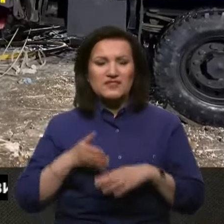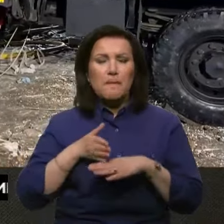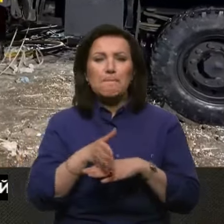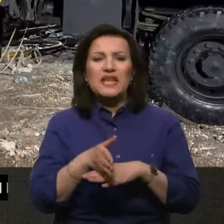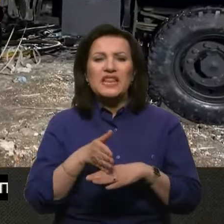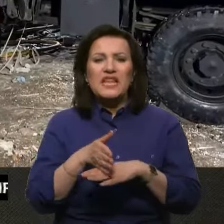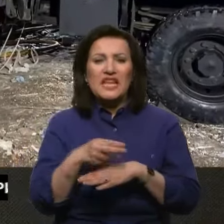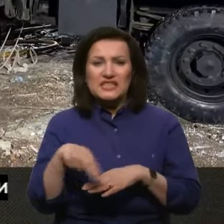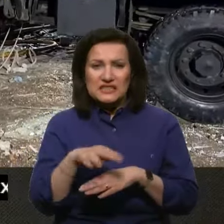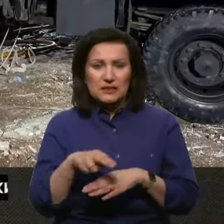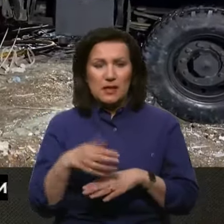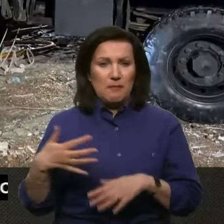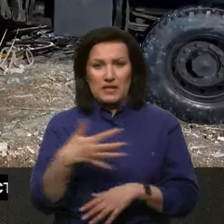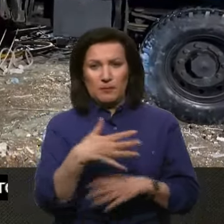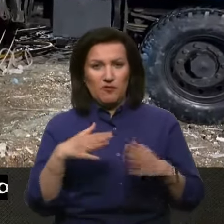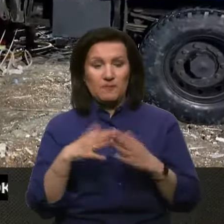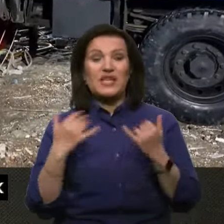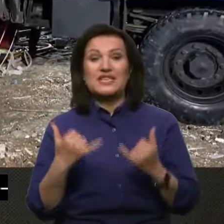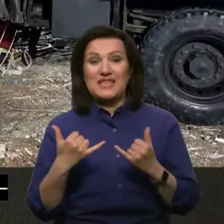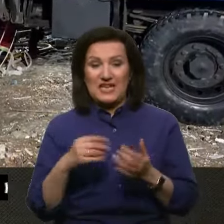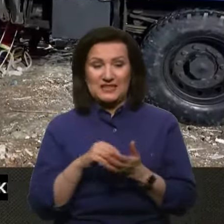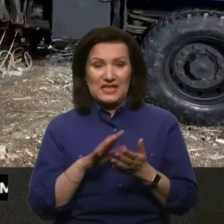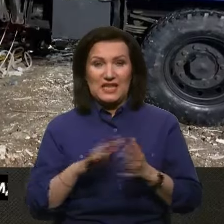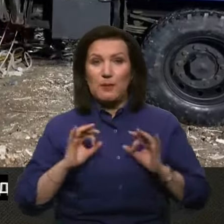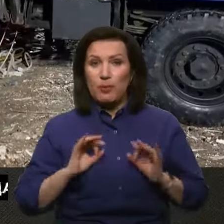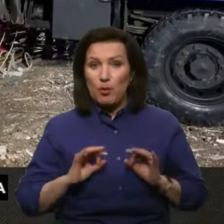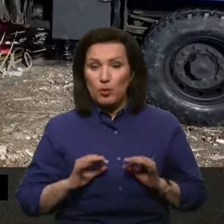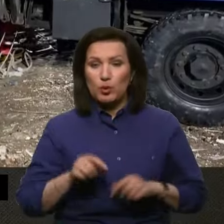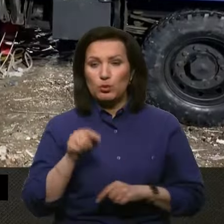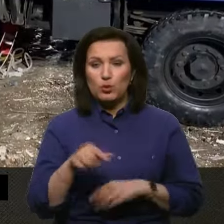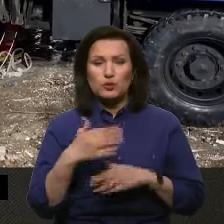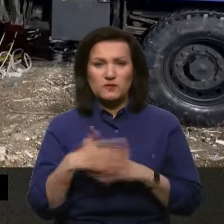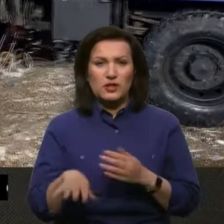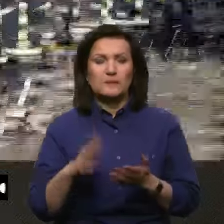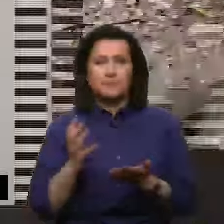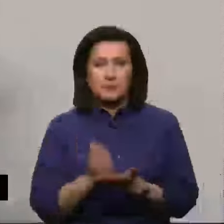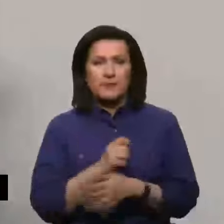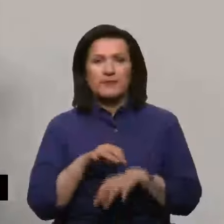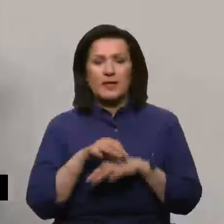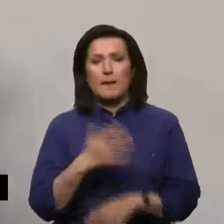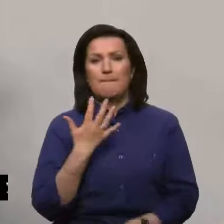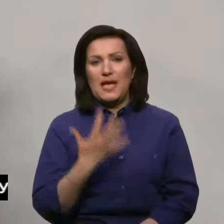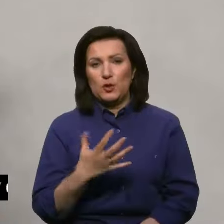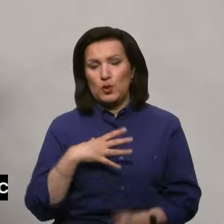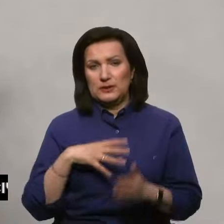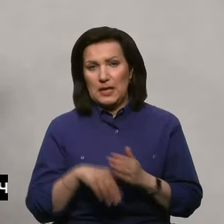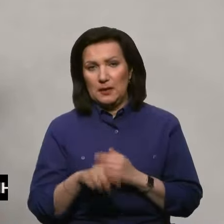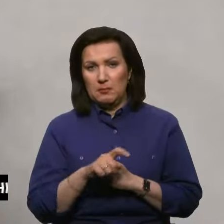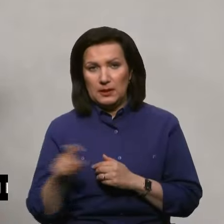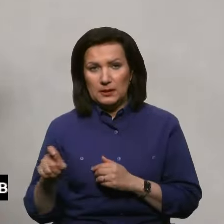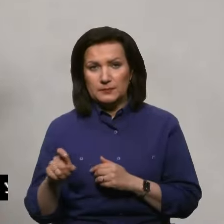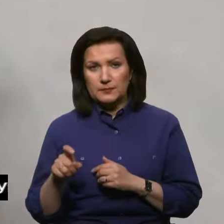під'їзд п'ятиповерхового будинку. І на зараз, за даними прокуратури, тут вже знайшли тіла 5